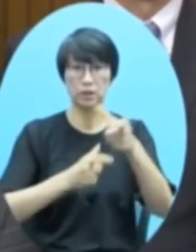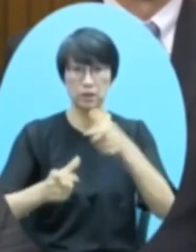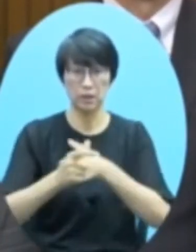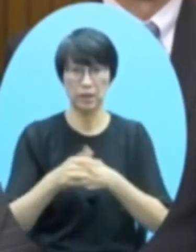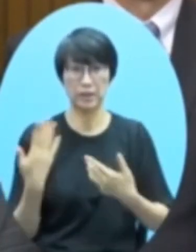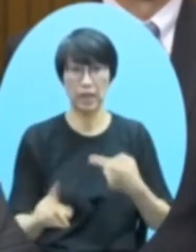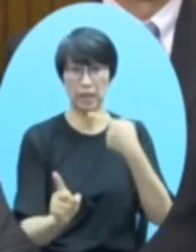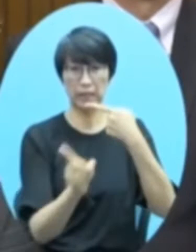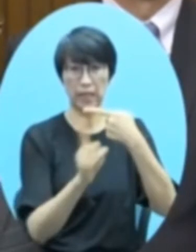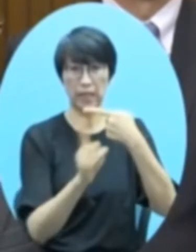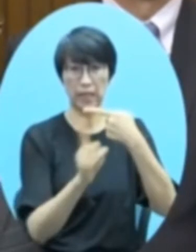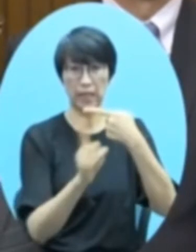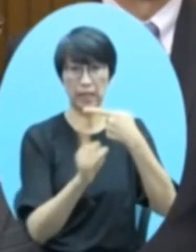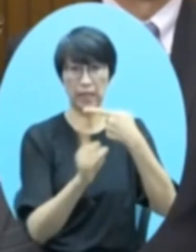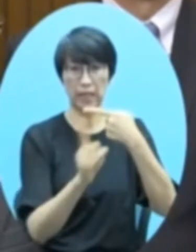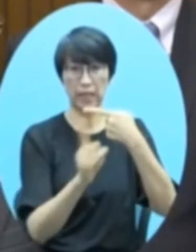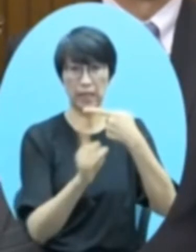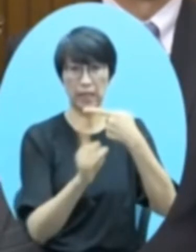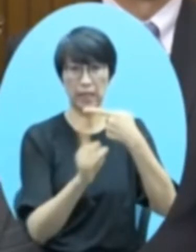风险之前呢，